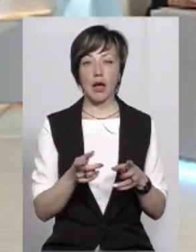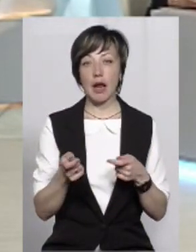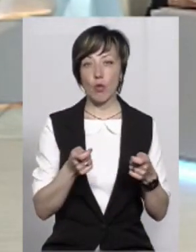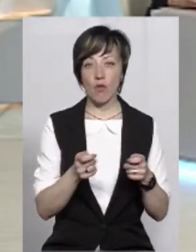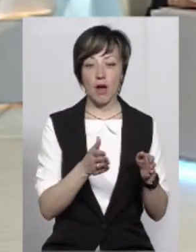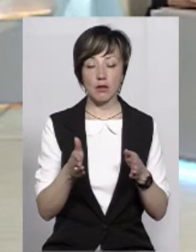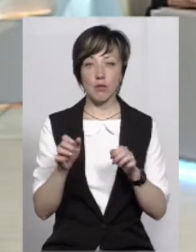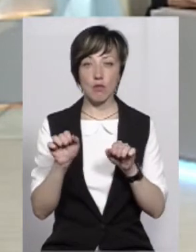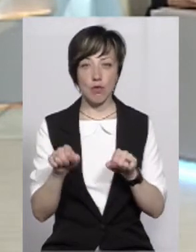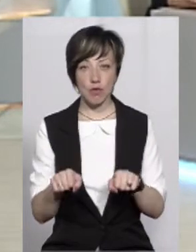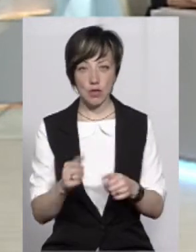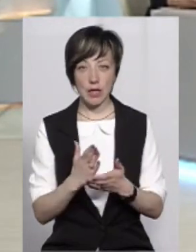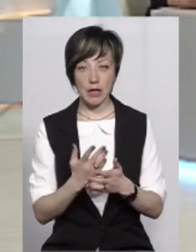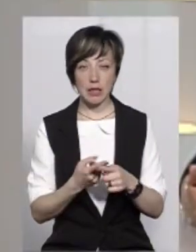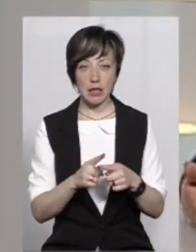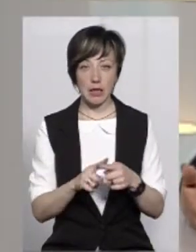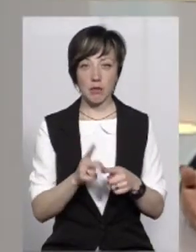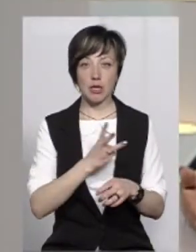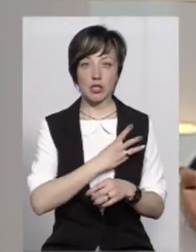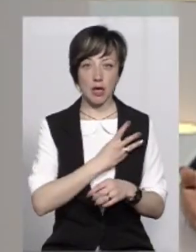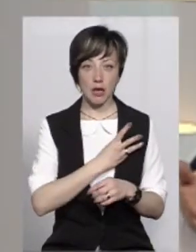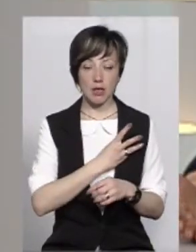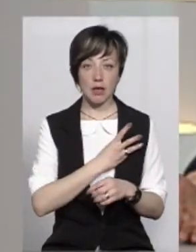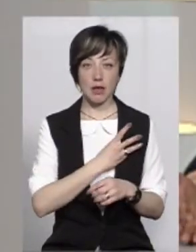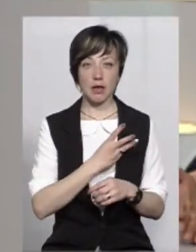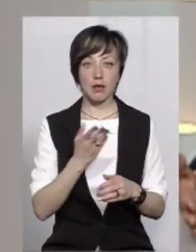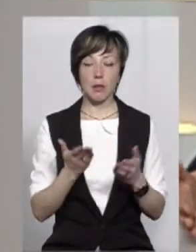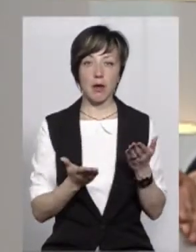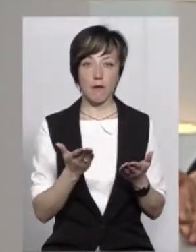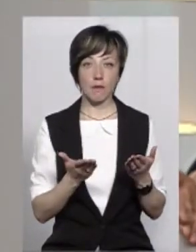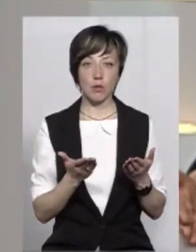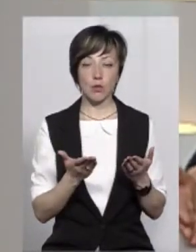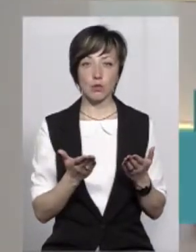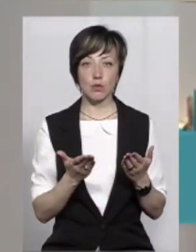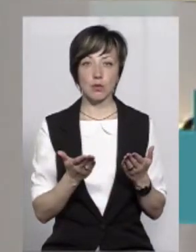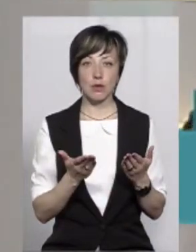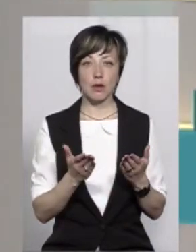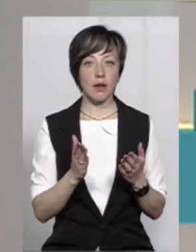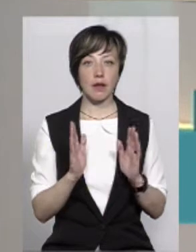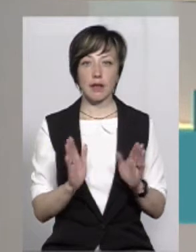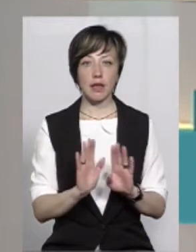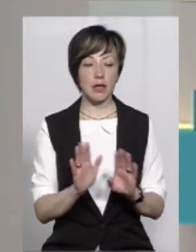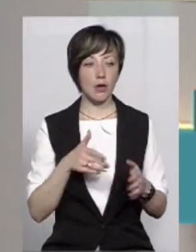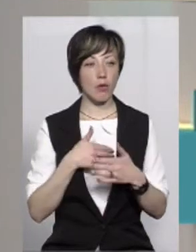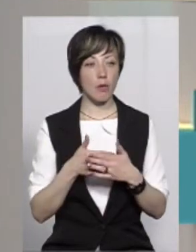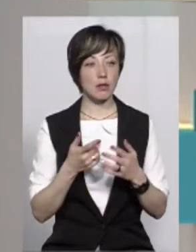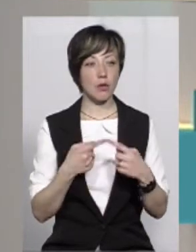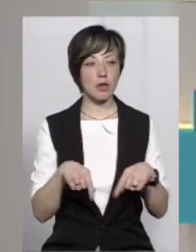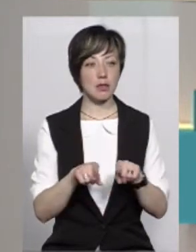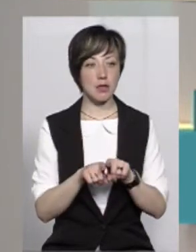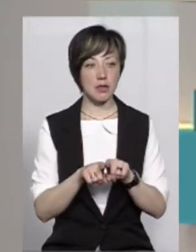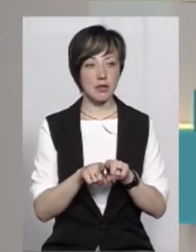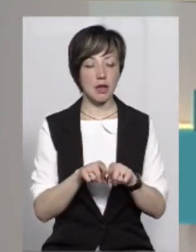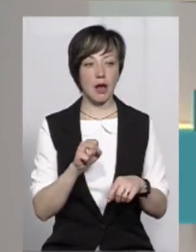Регулювати можна, і є на те і бажання, напевно, не тільки громадських